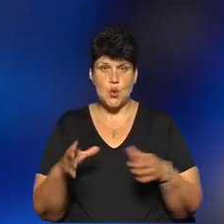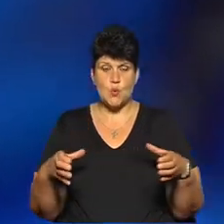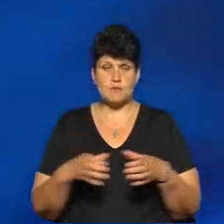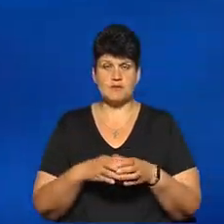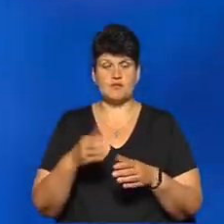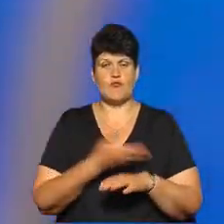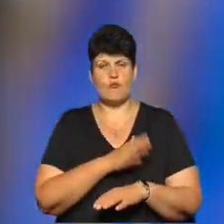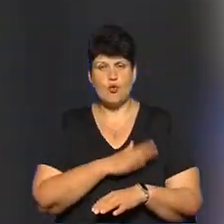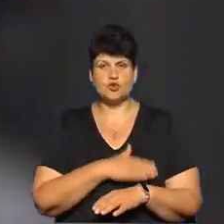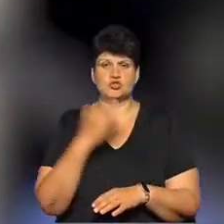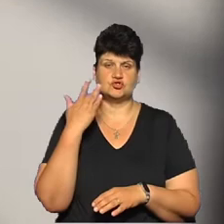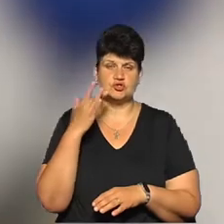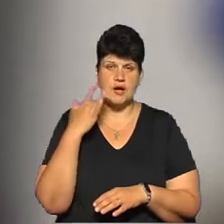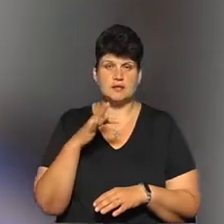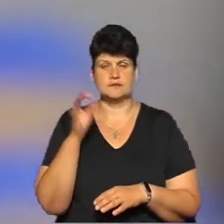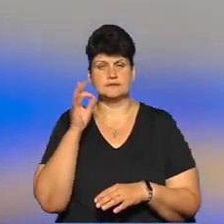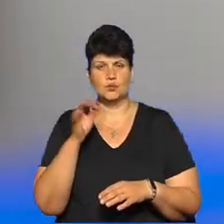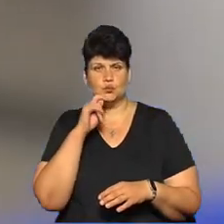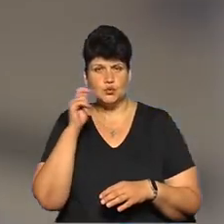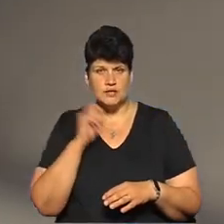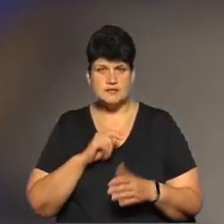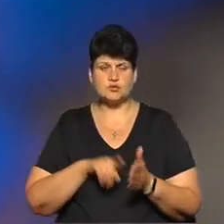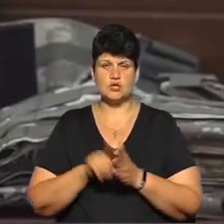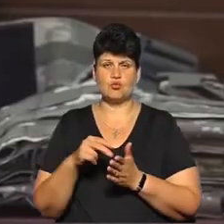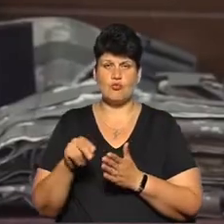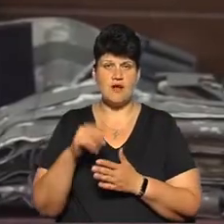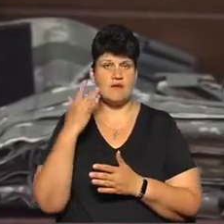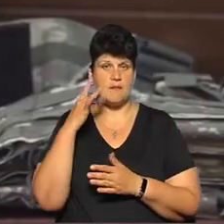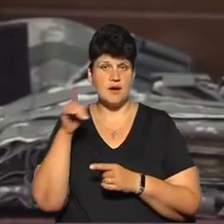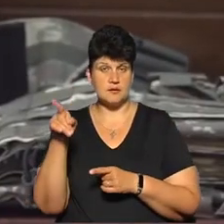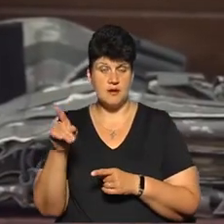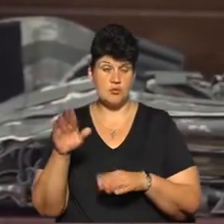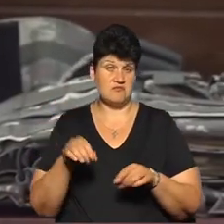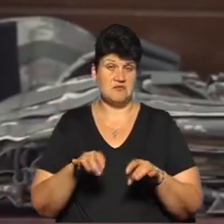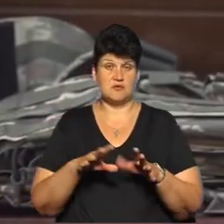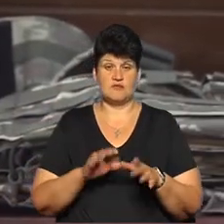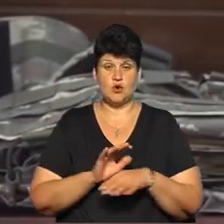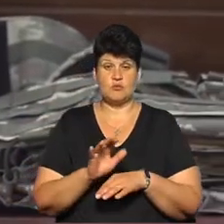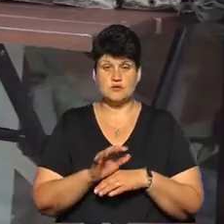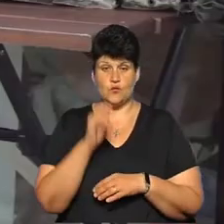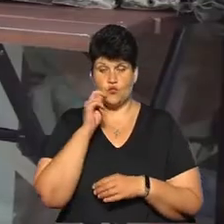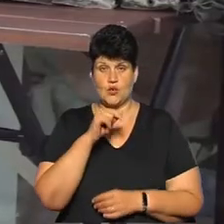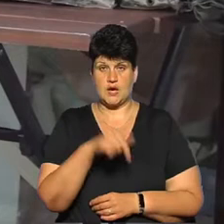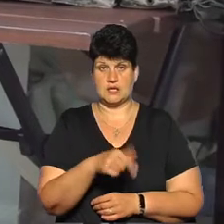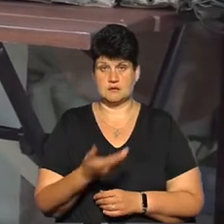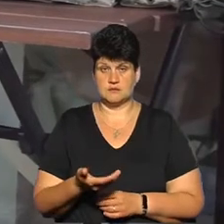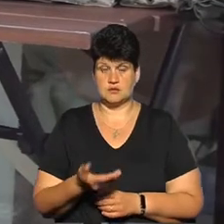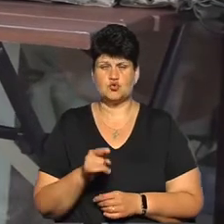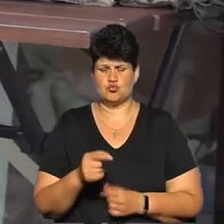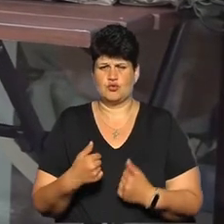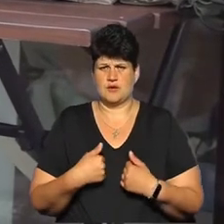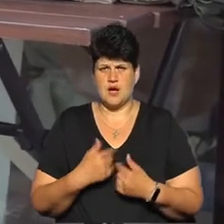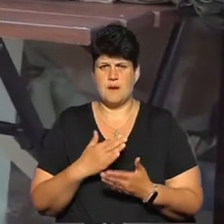Польщі та Україні. Юрій розповідає, спочатку купував амуніцію в США, а потім вирішив почати виробництво в Україні. Чому я